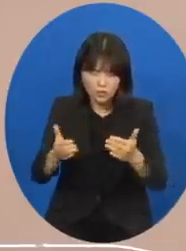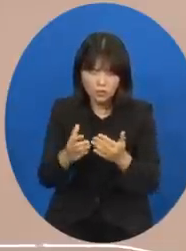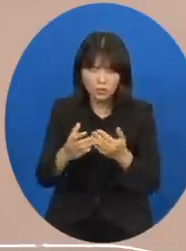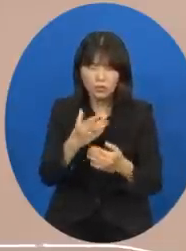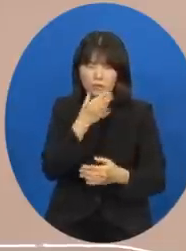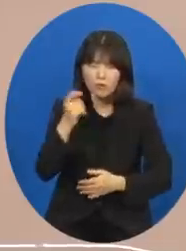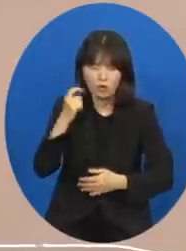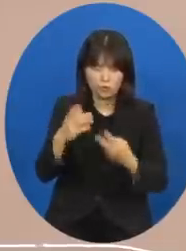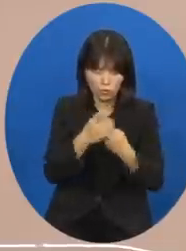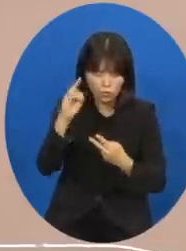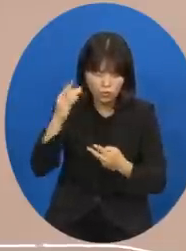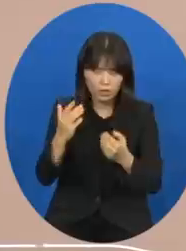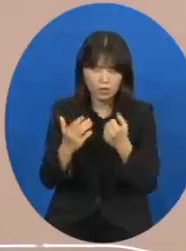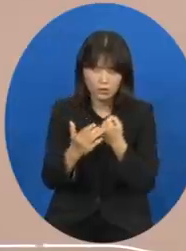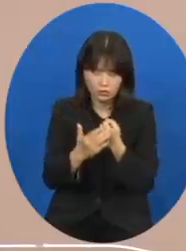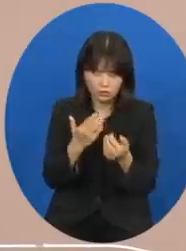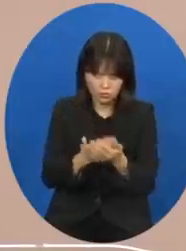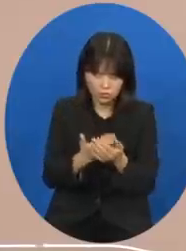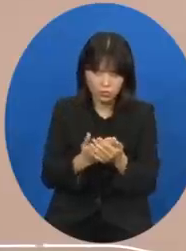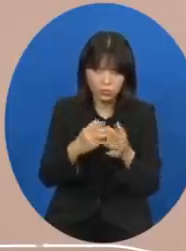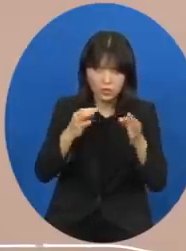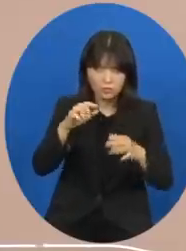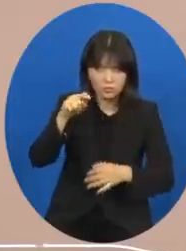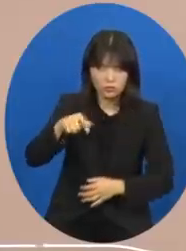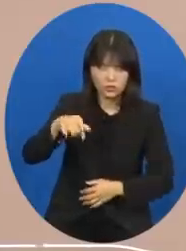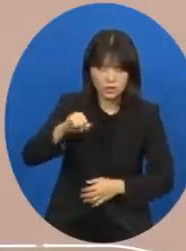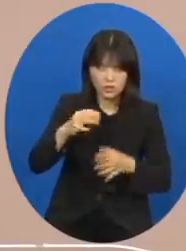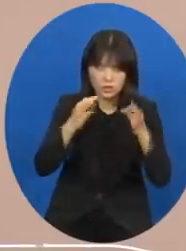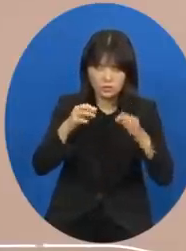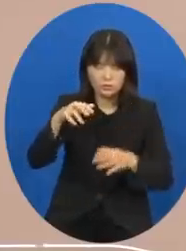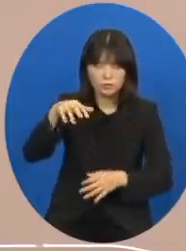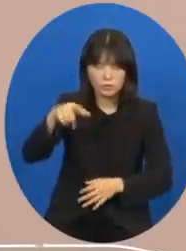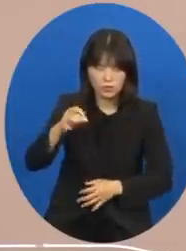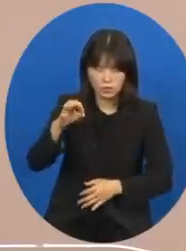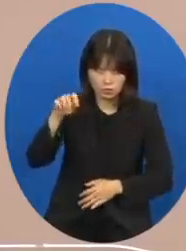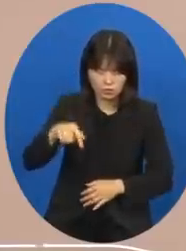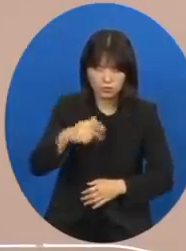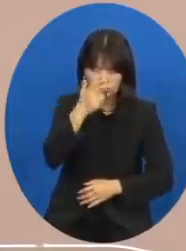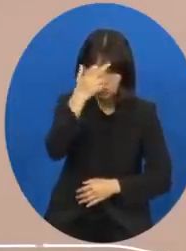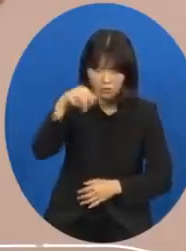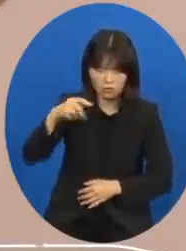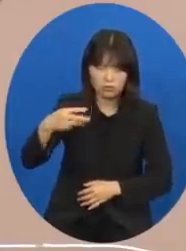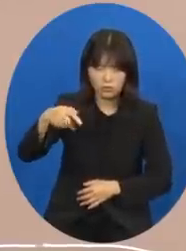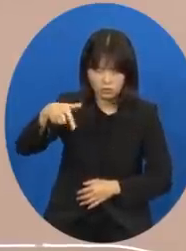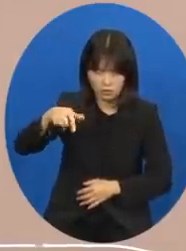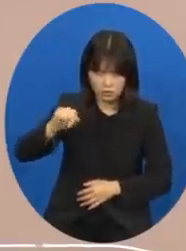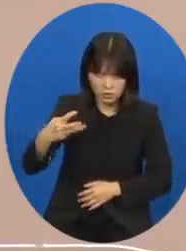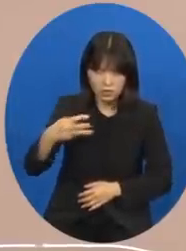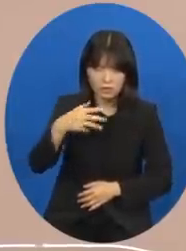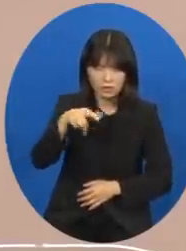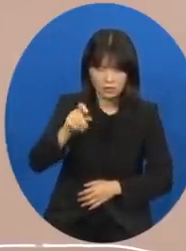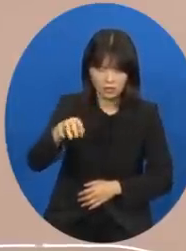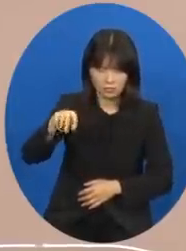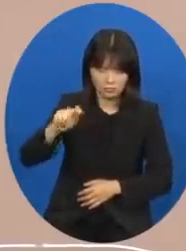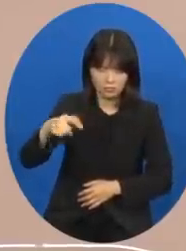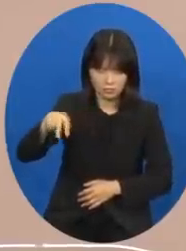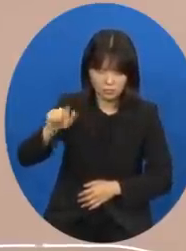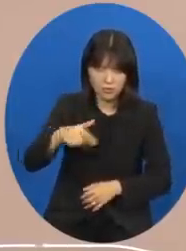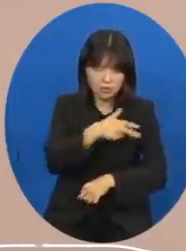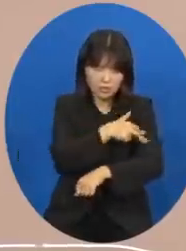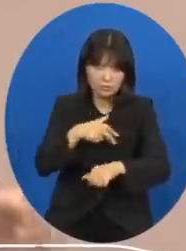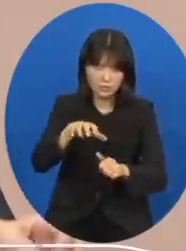이루어지고 김국기 목사님, 김정우 목사님, 최충길 선교사님, 장문석 집사님, 억류된 주의 종들이 속히